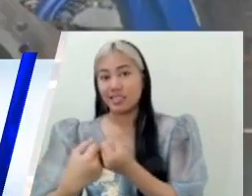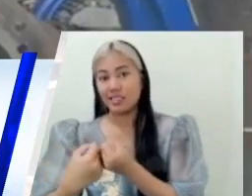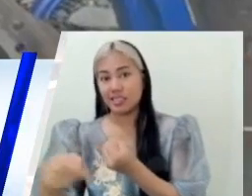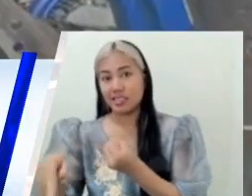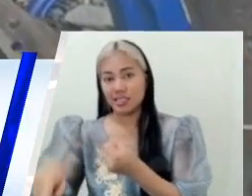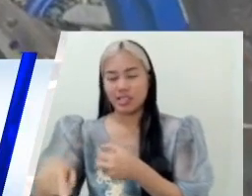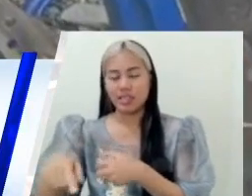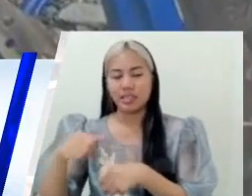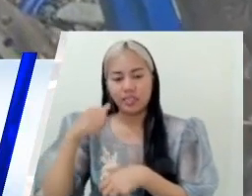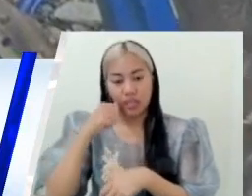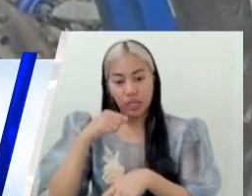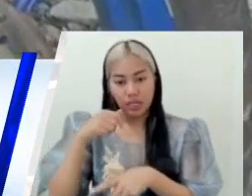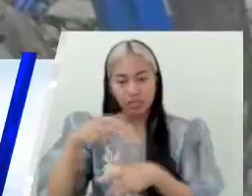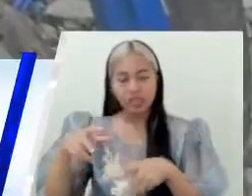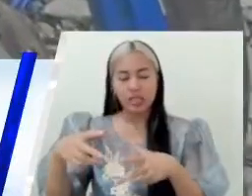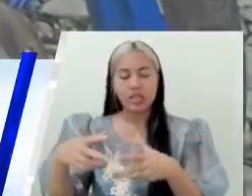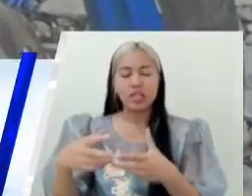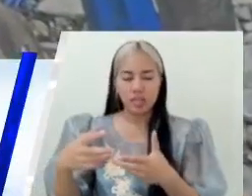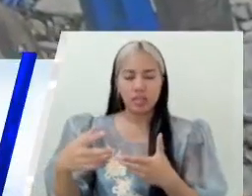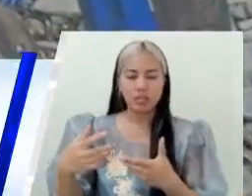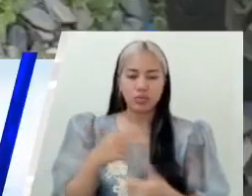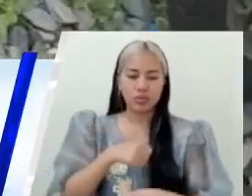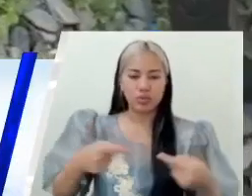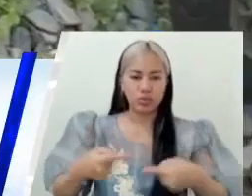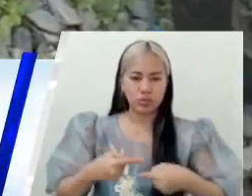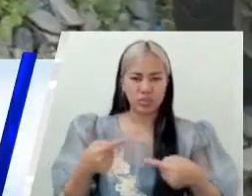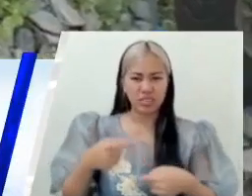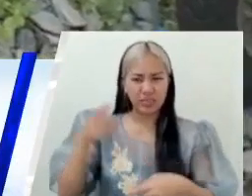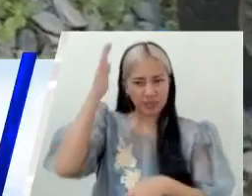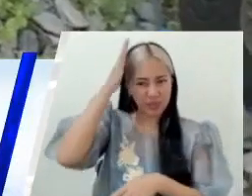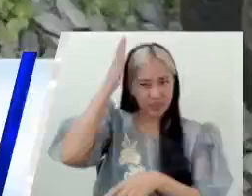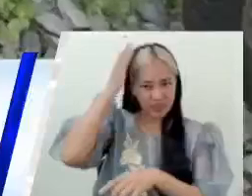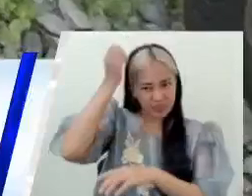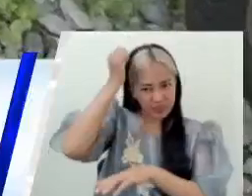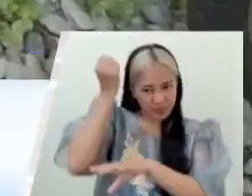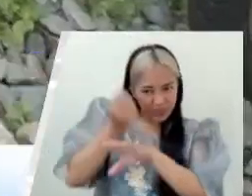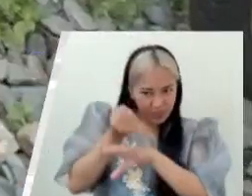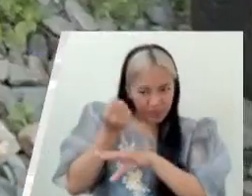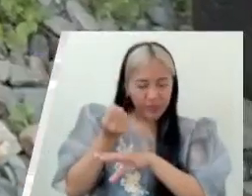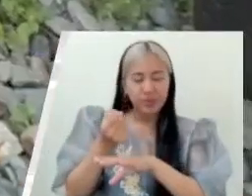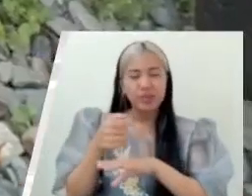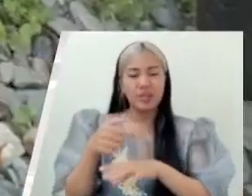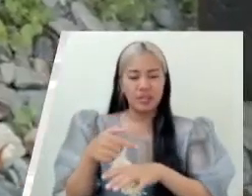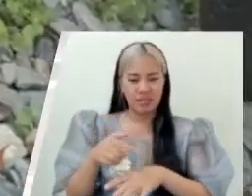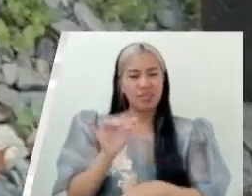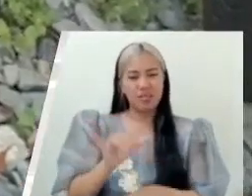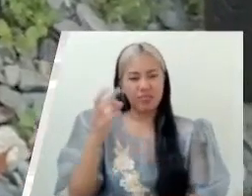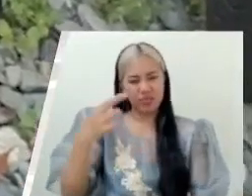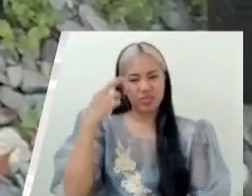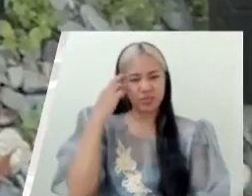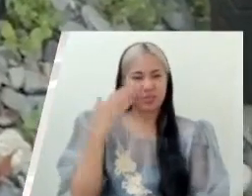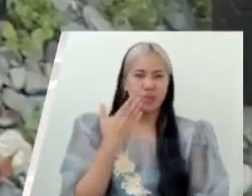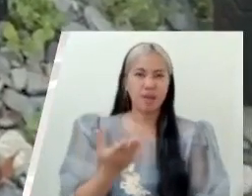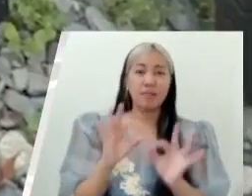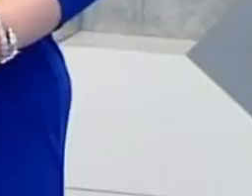ang ikinamatay ng rider. Nakatakdang mag-usap ang mga pamilya ng magkabilang panig.